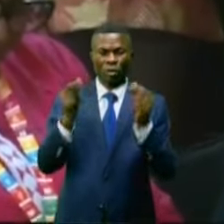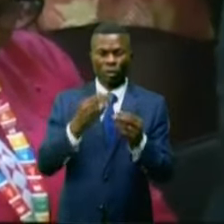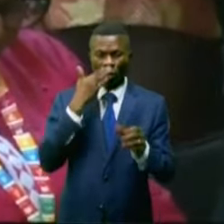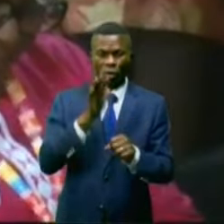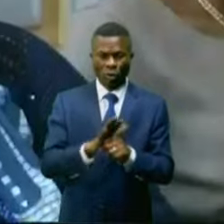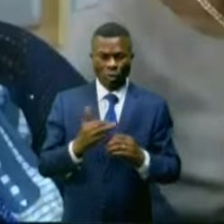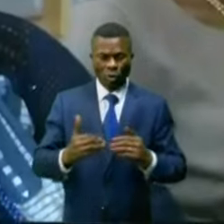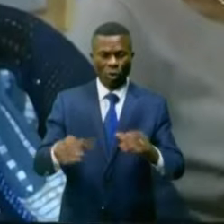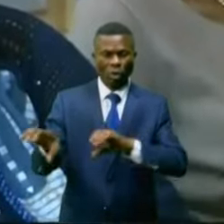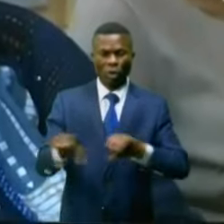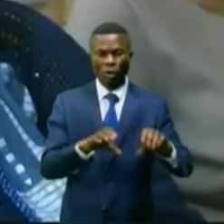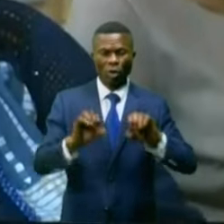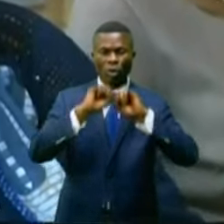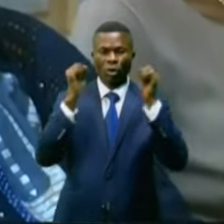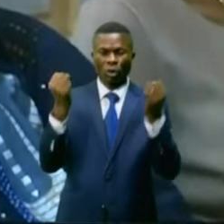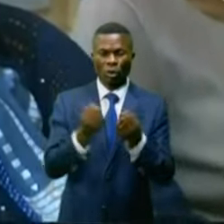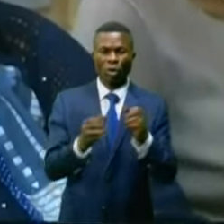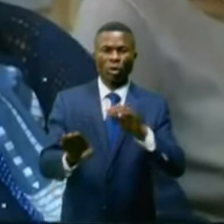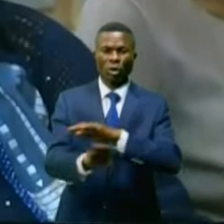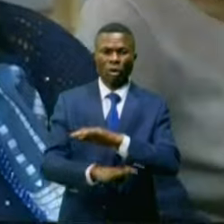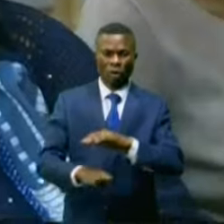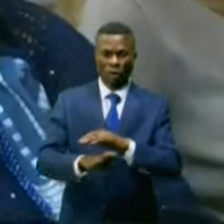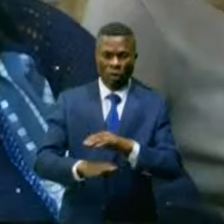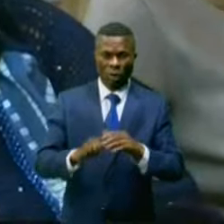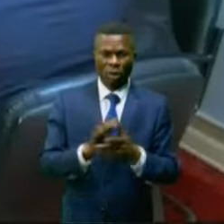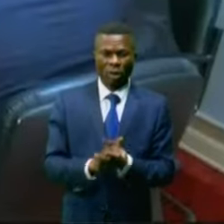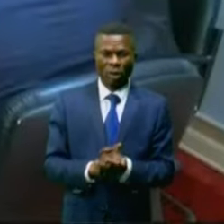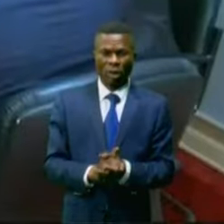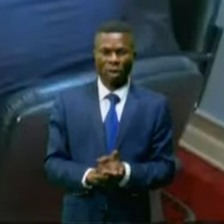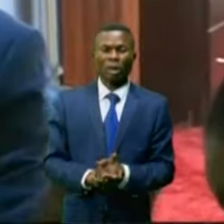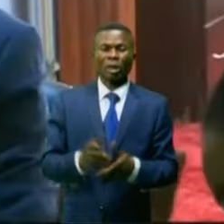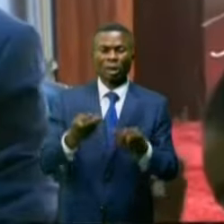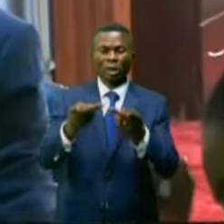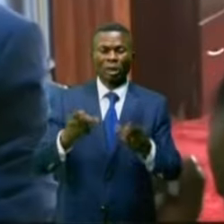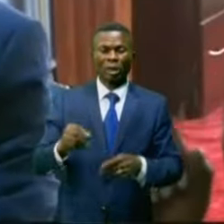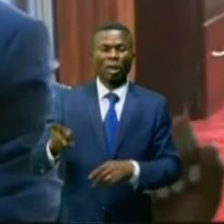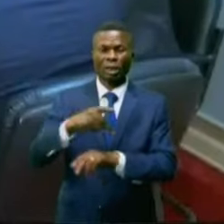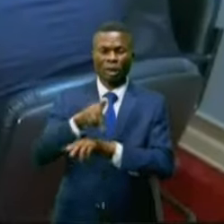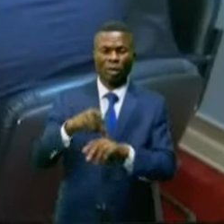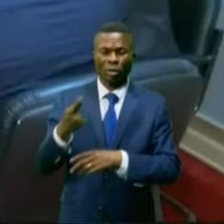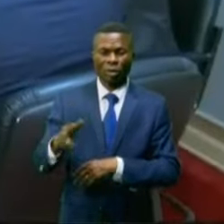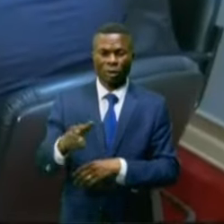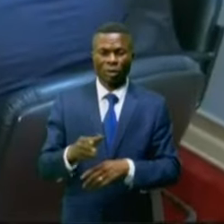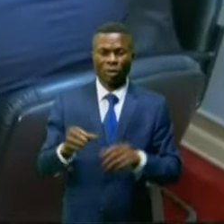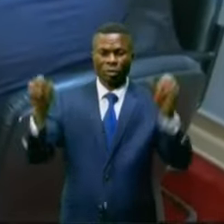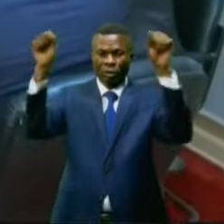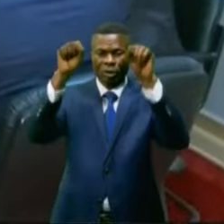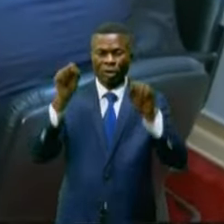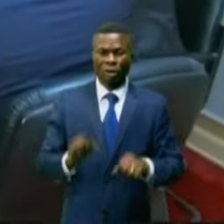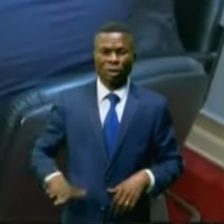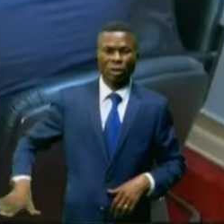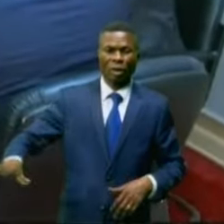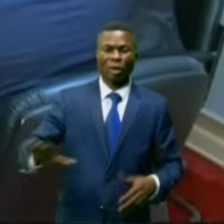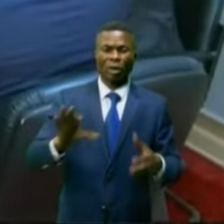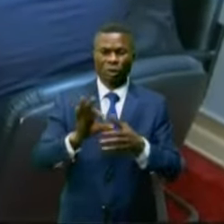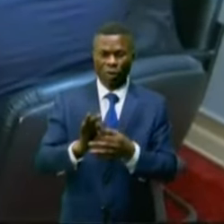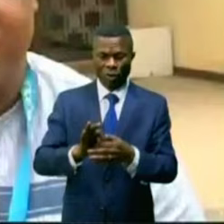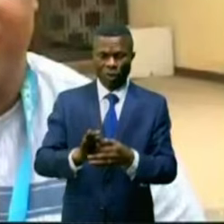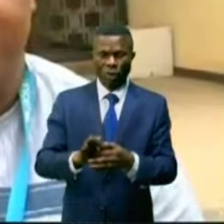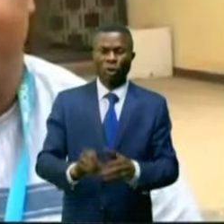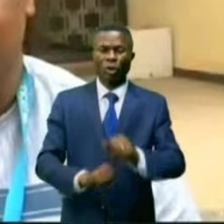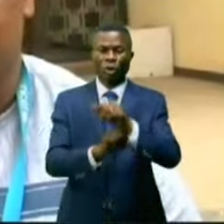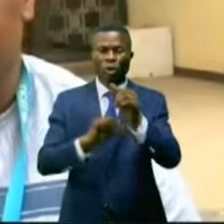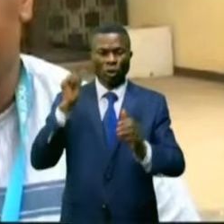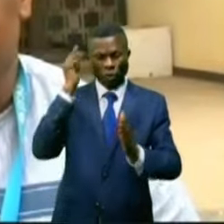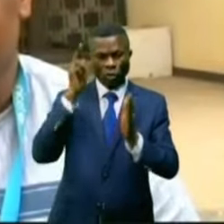des activités sociales de base durant le quinquennat de Joseph Moïse Kambulu. Le système des Nations Unies est aux côtés du gouvernement. Nous sommes déjà